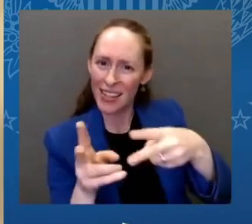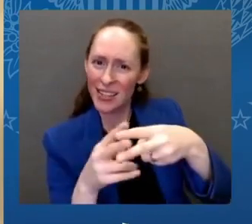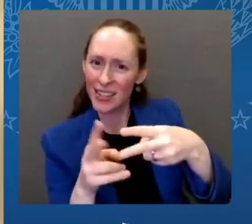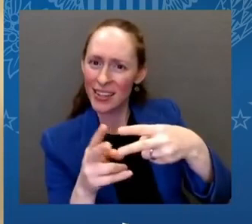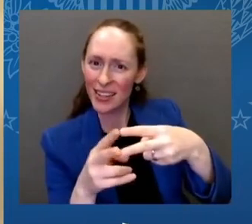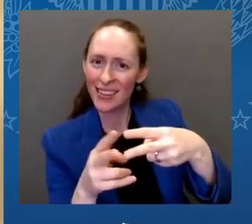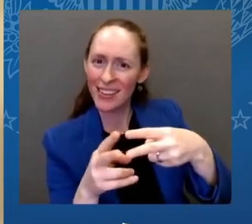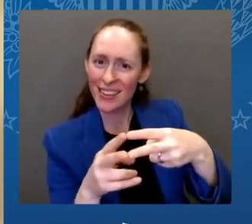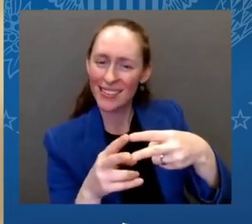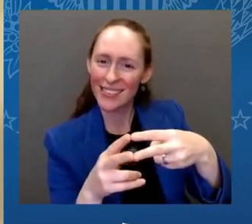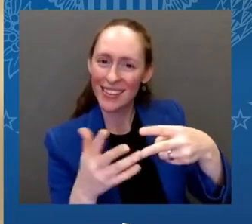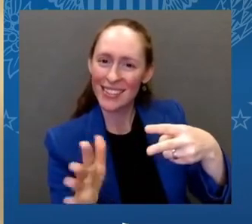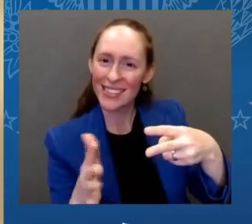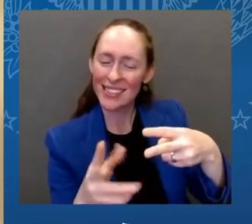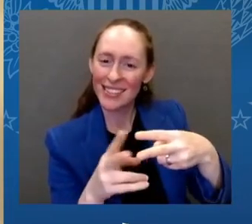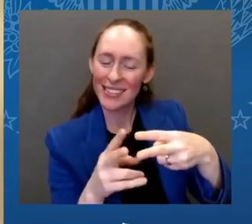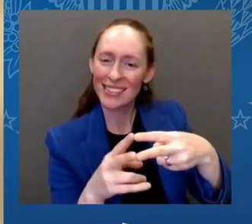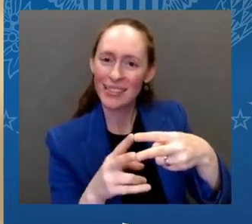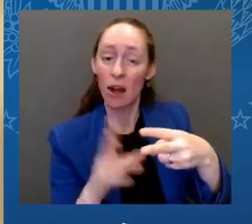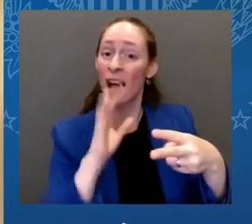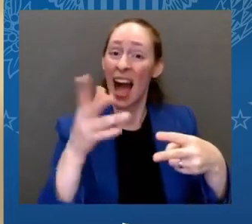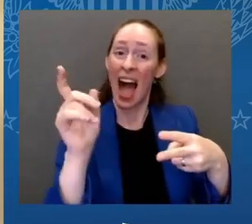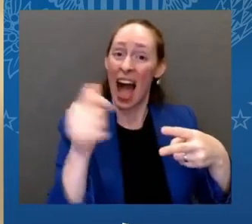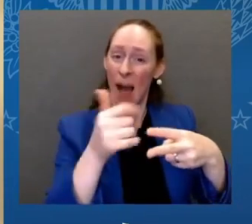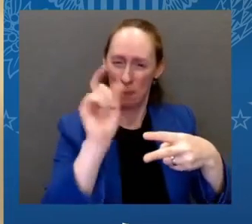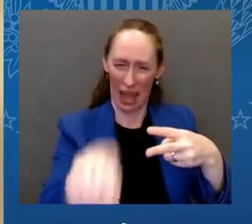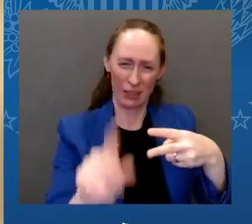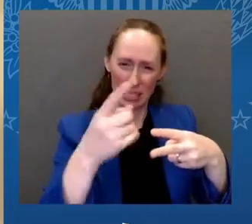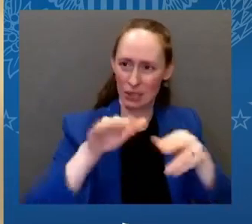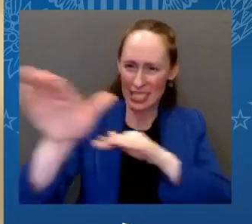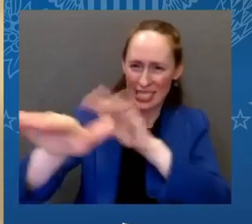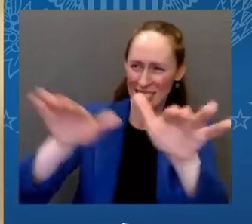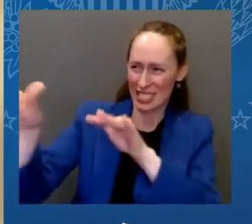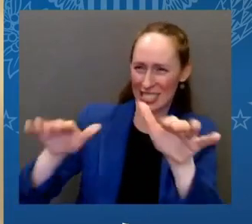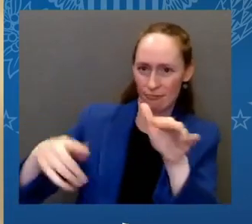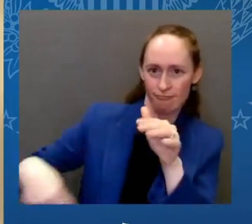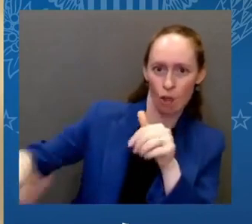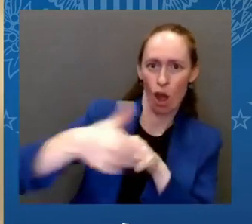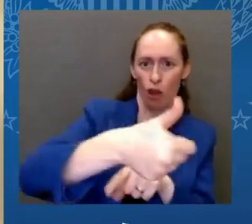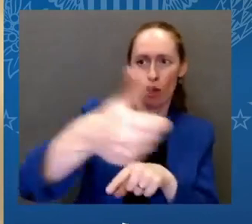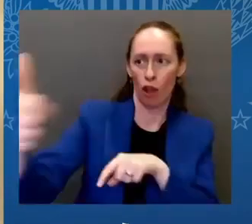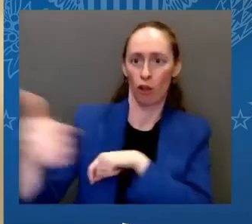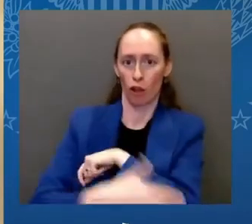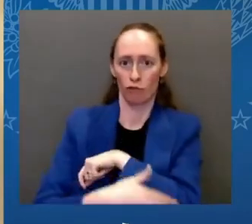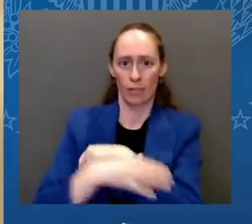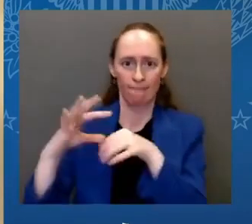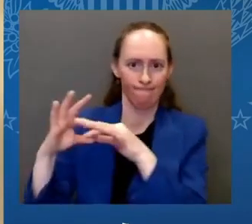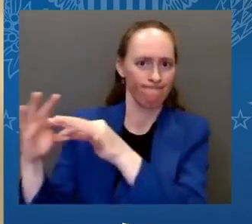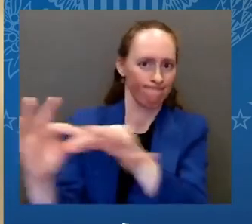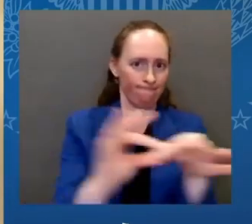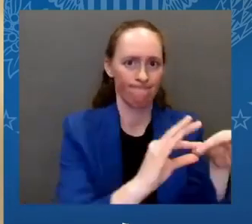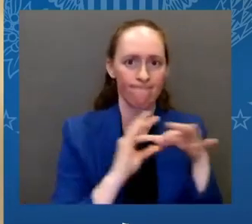це збереження альянсу на користь України, і ми